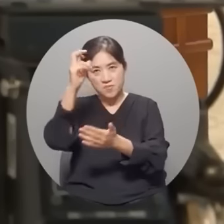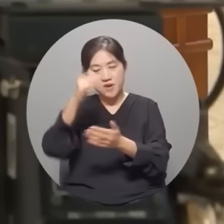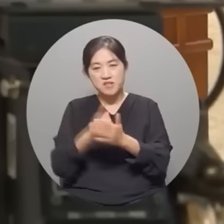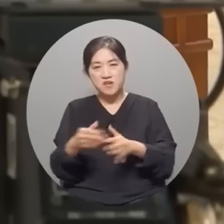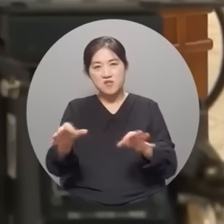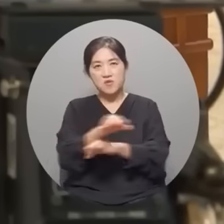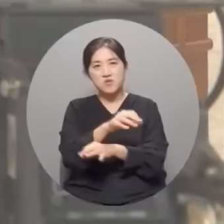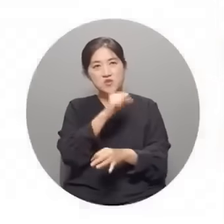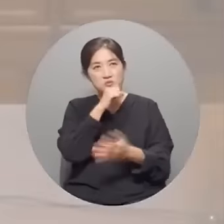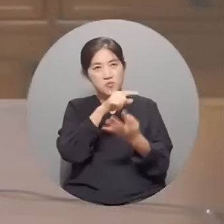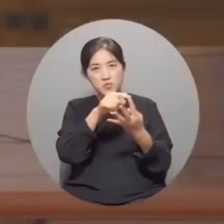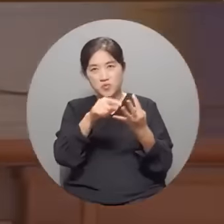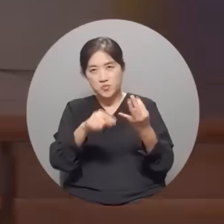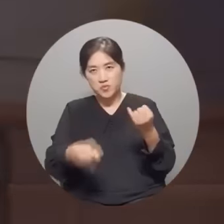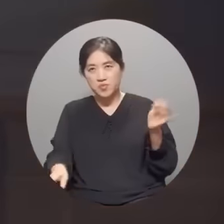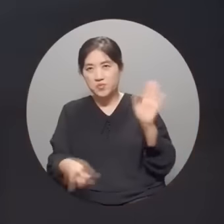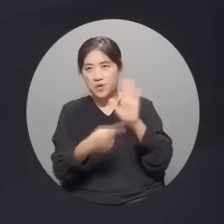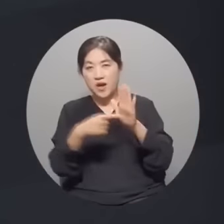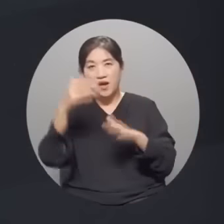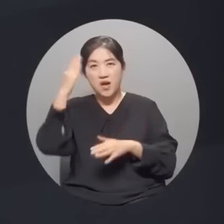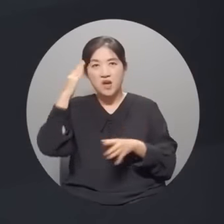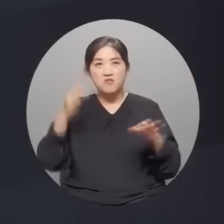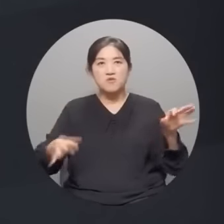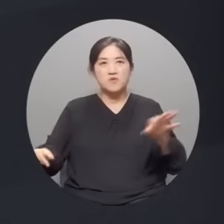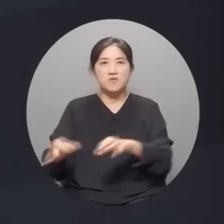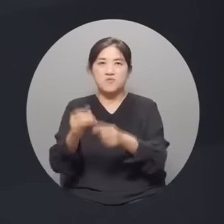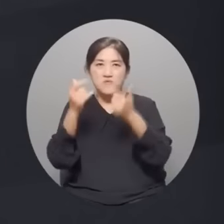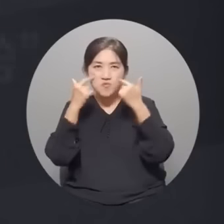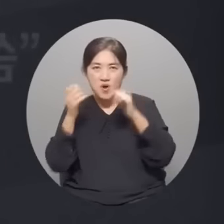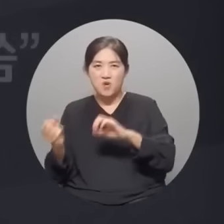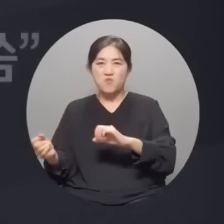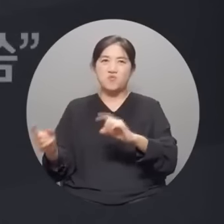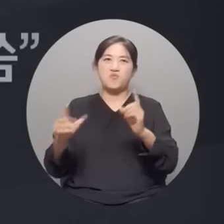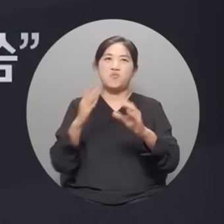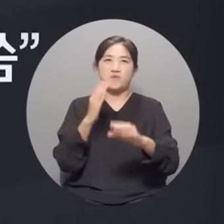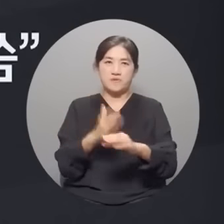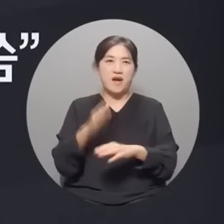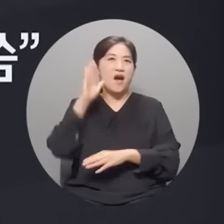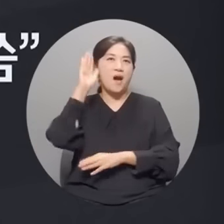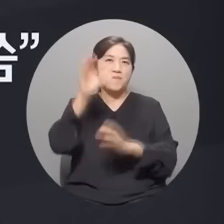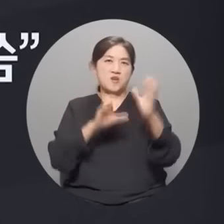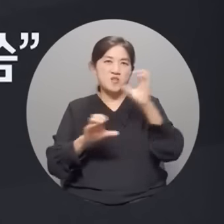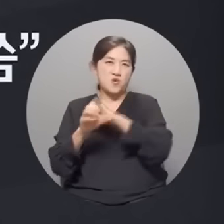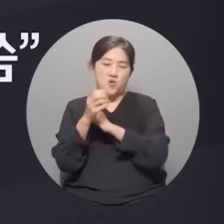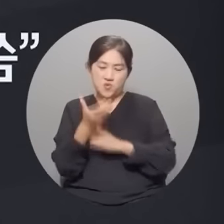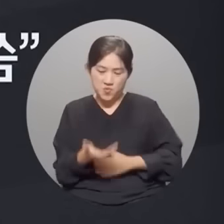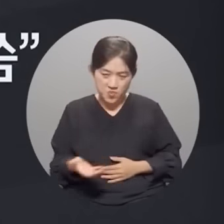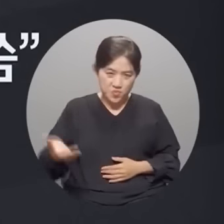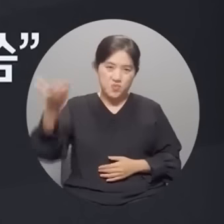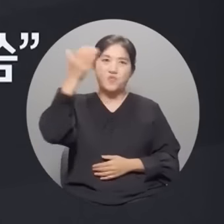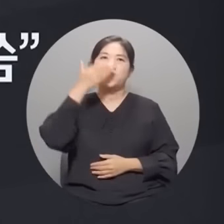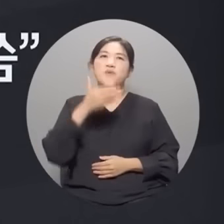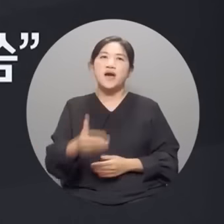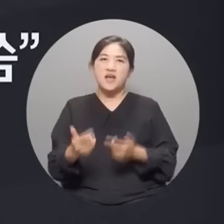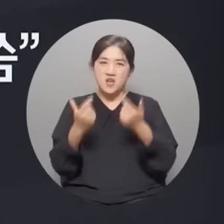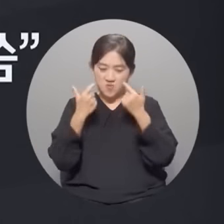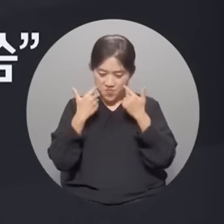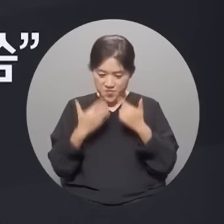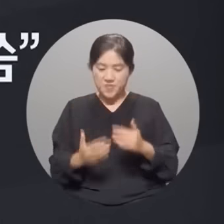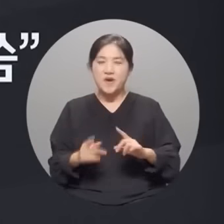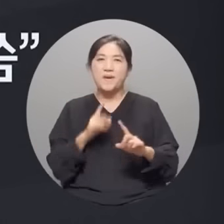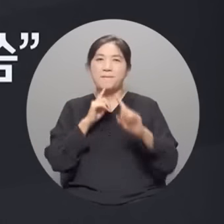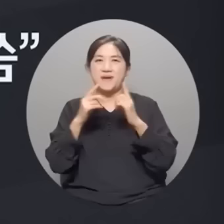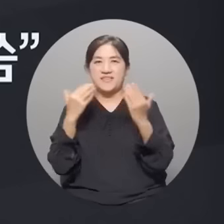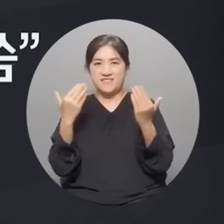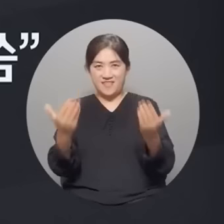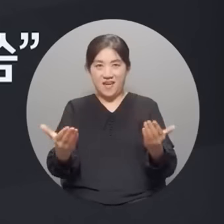경제였다 아며 우리 경제가 확실하게 살아나고 있고 앞으로 더 크게 도약할 것이라고 분명하게